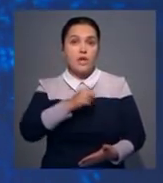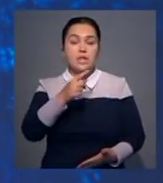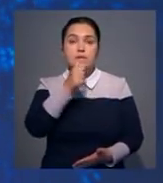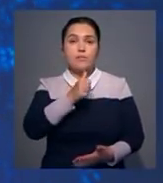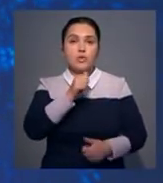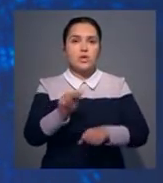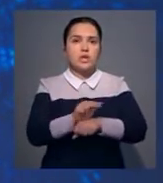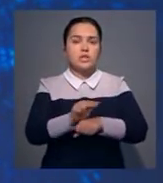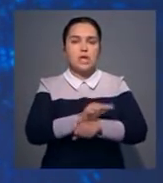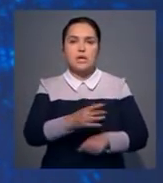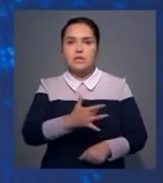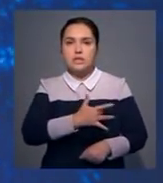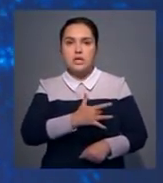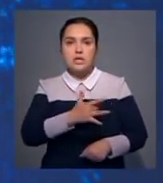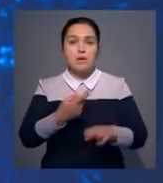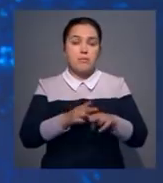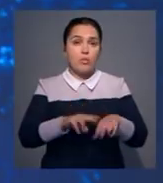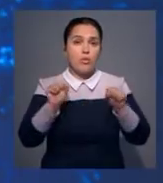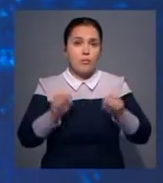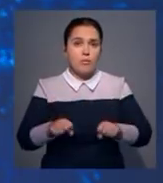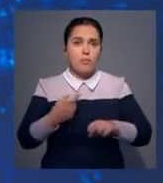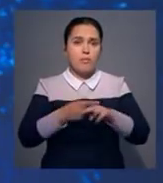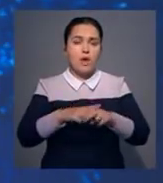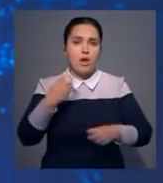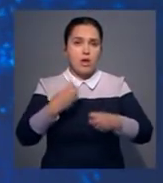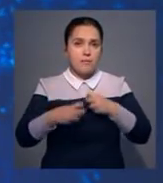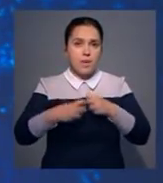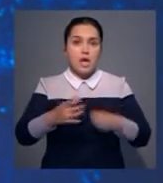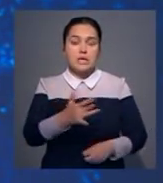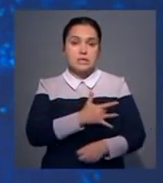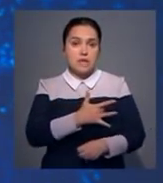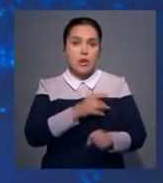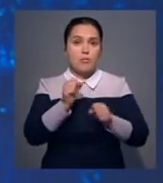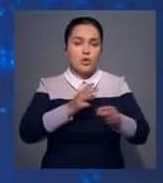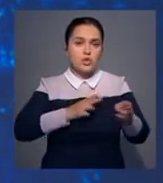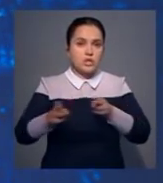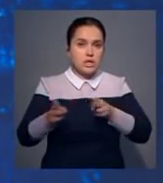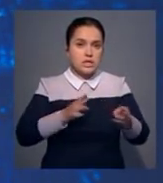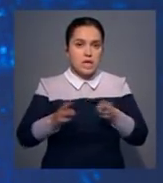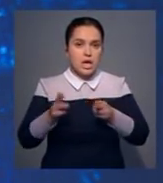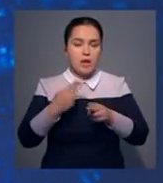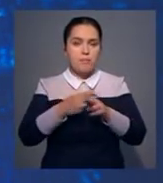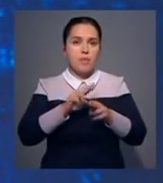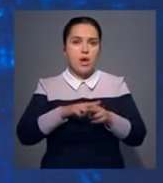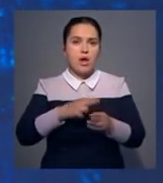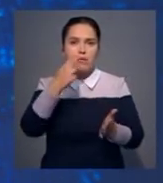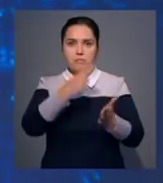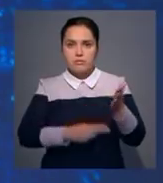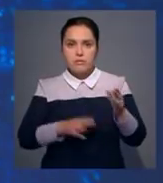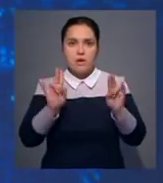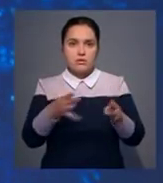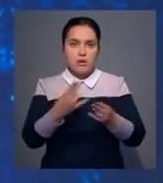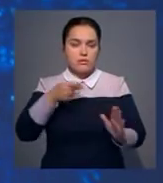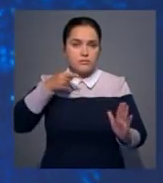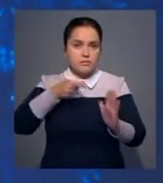лечения пороков сердца. Он позволяет даже при серьезных дефектах этого органа проводить хирургические вмешательства